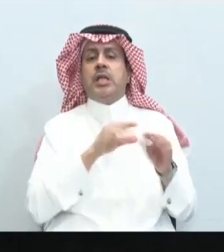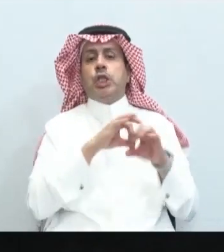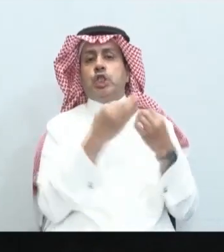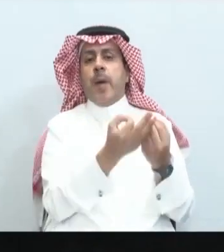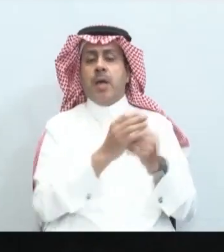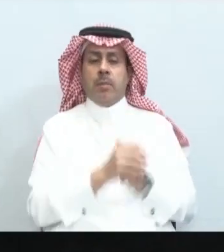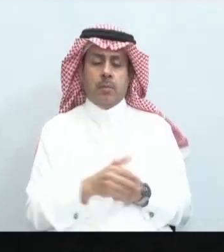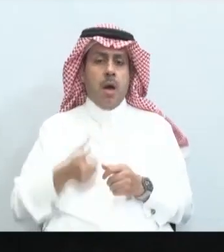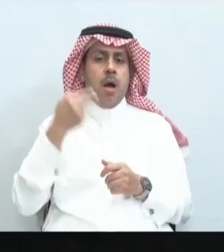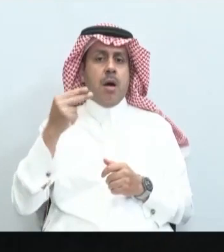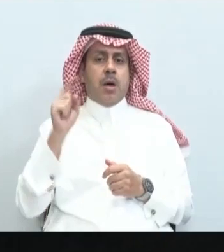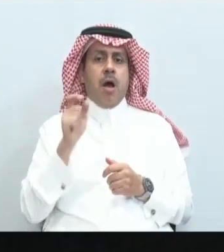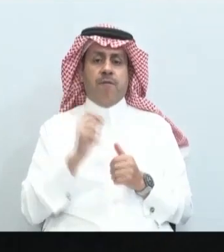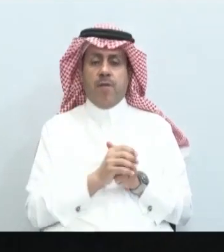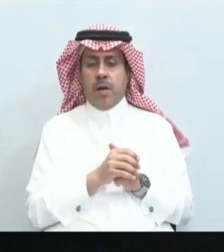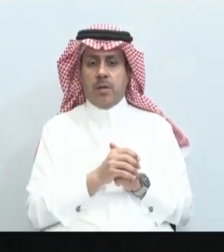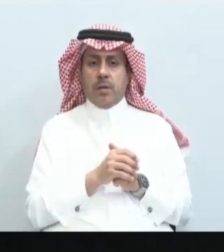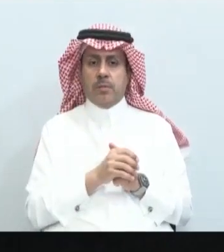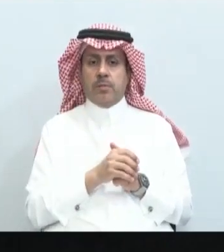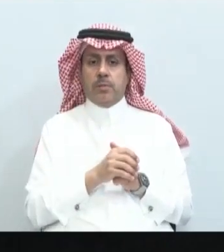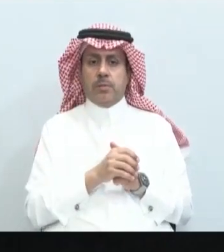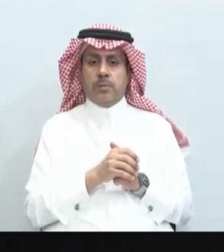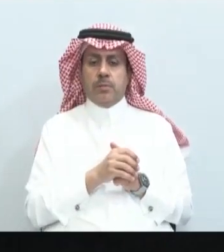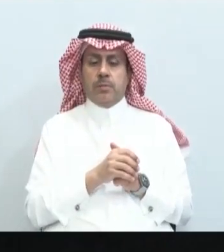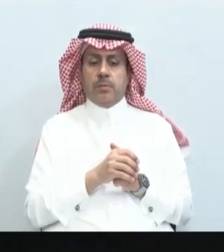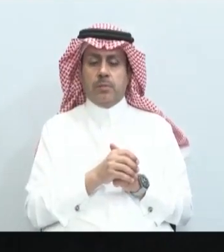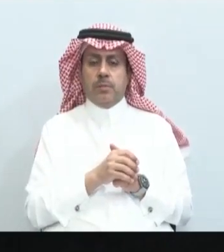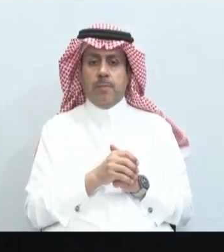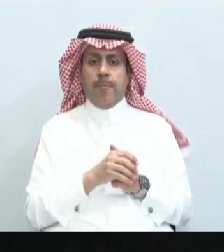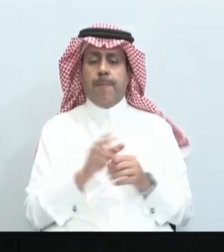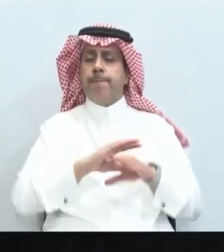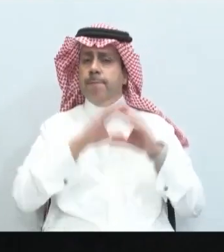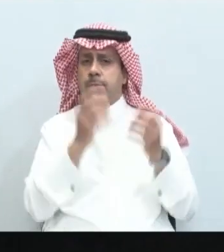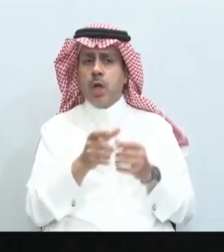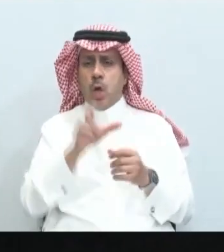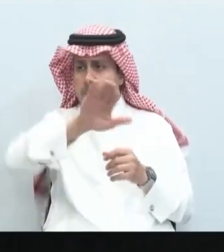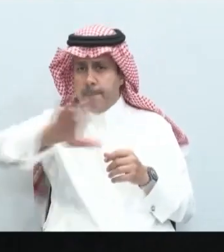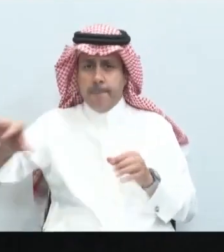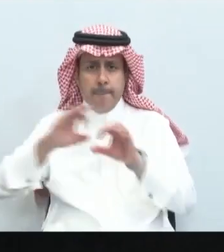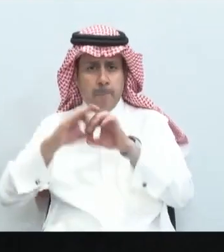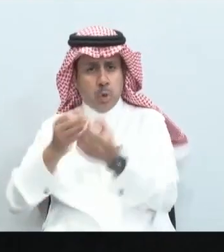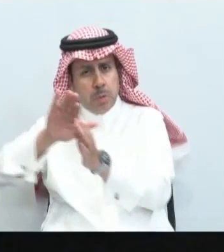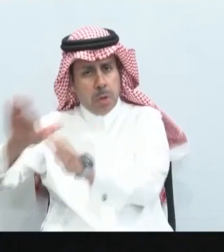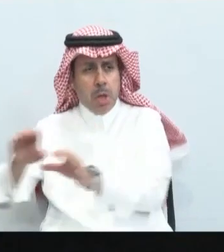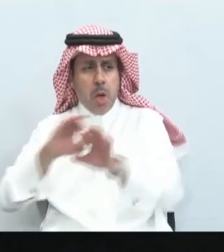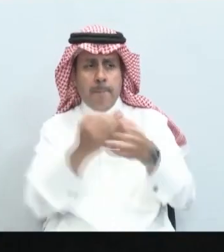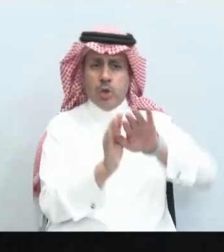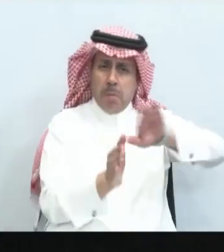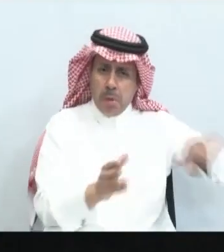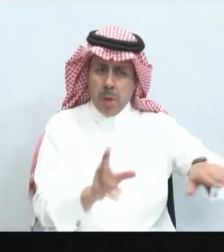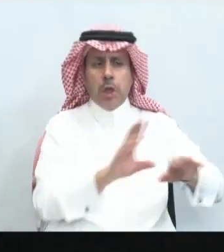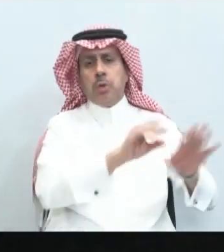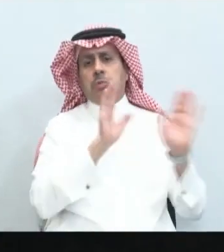الاعراف فنجد ايضا ان في كل مجتمع له عاداته وتقاليده